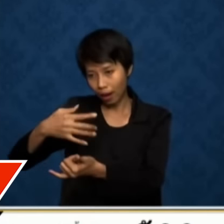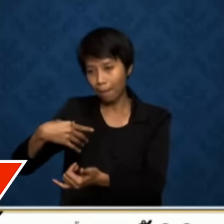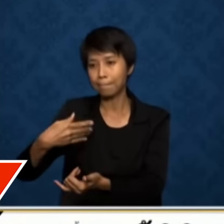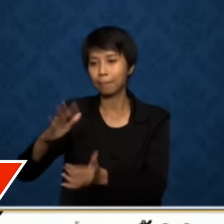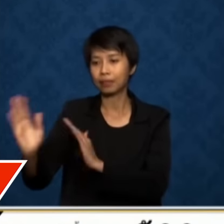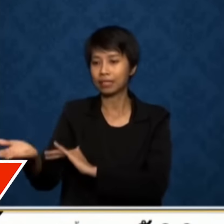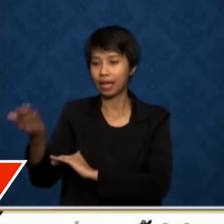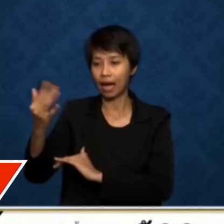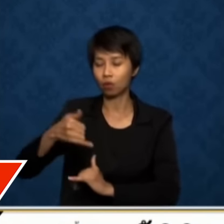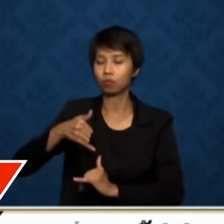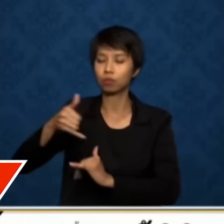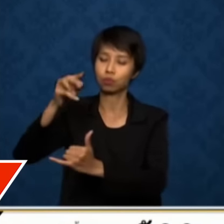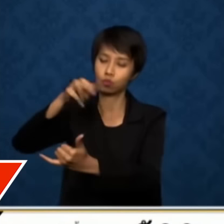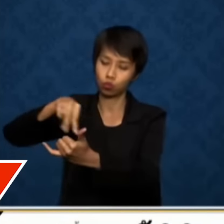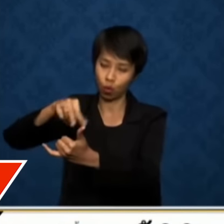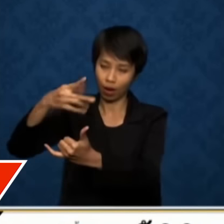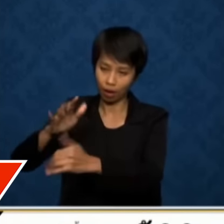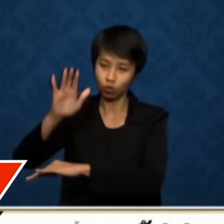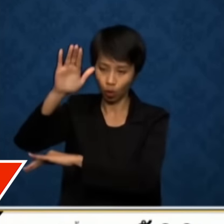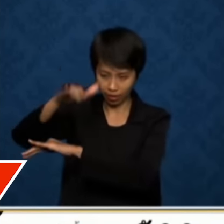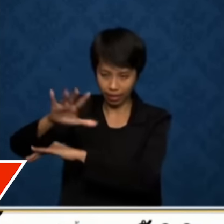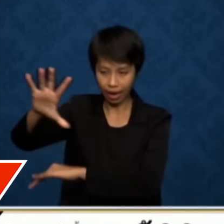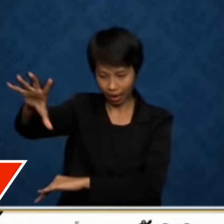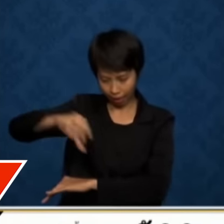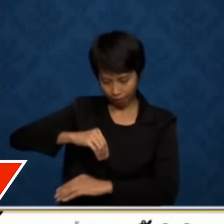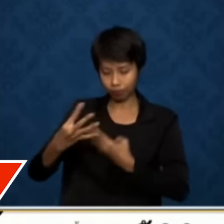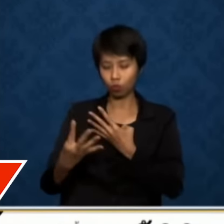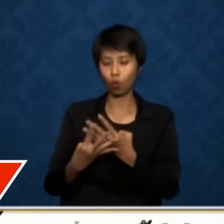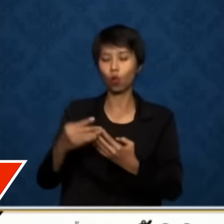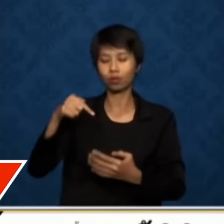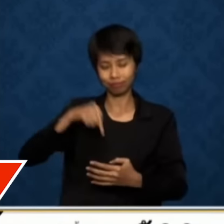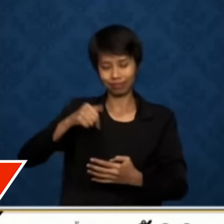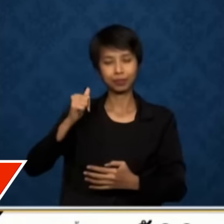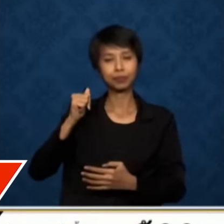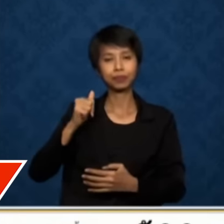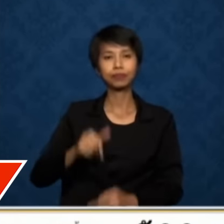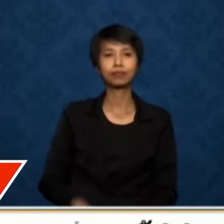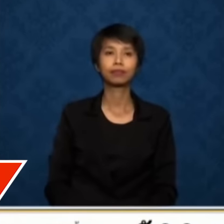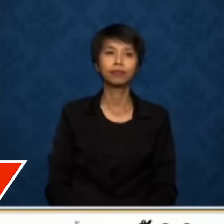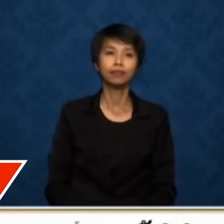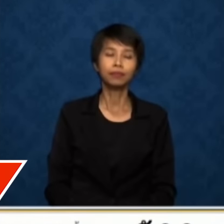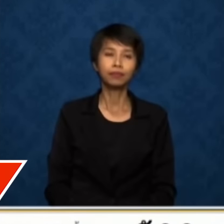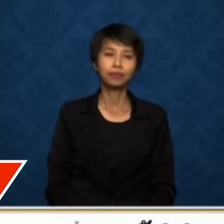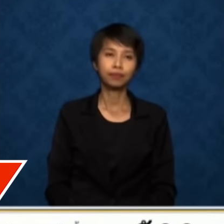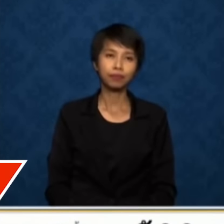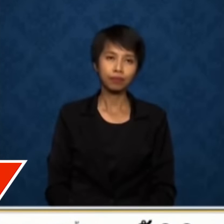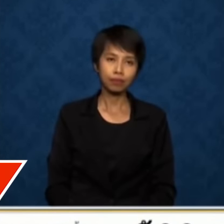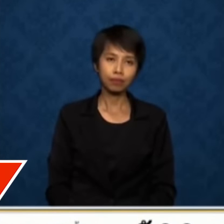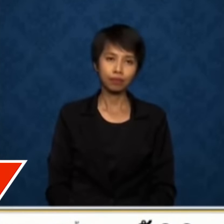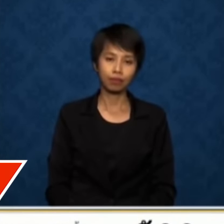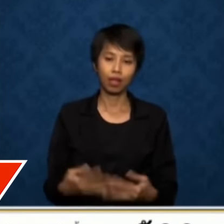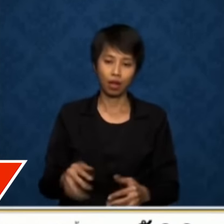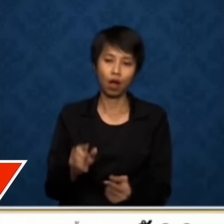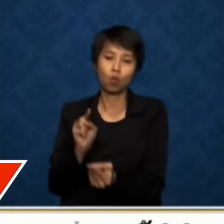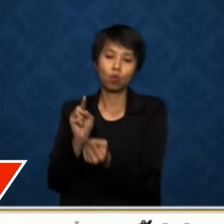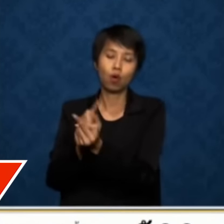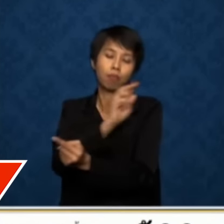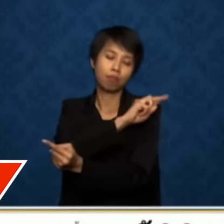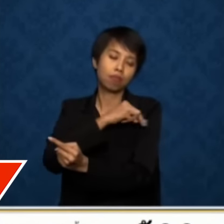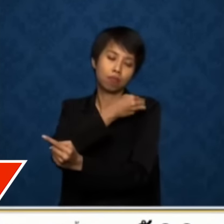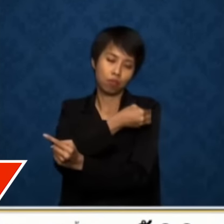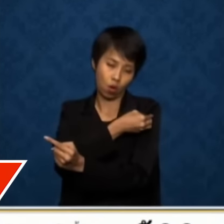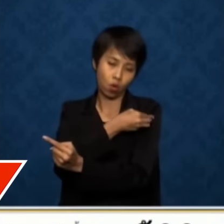ประธานไปแบบผู้ป่วยนอกอ่ะนะครับไปแล้วเย็นไปแล้วก็กลับมาทีนี้ก็จะไปเจอคุณหมอตรงนั้นที่โรงพยาบาลข้างน